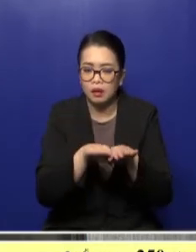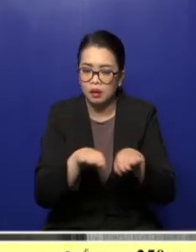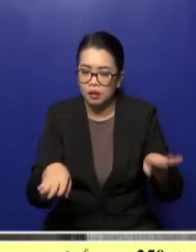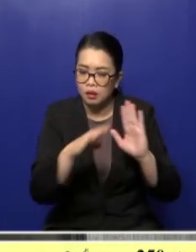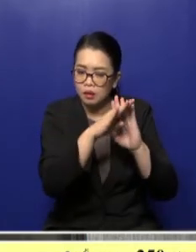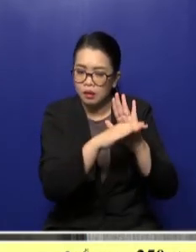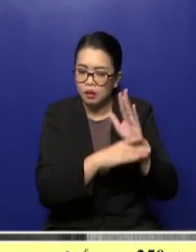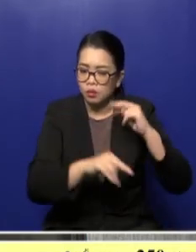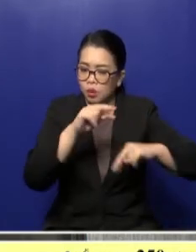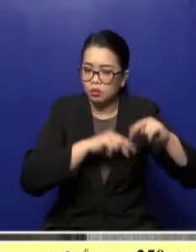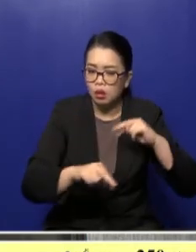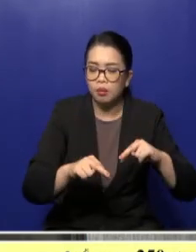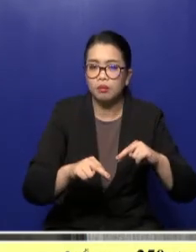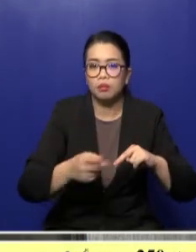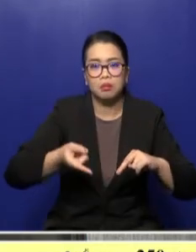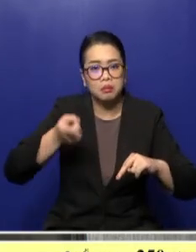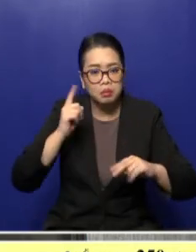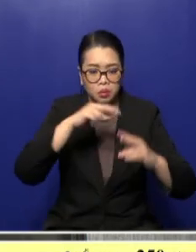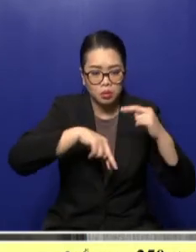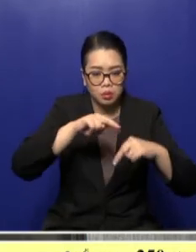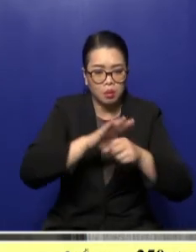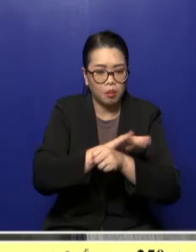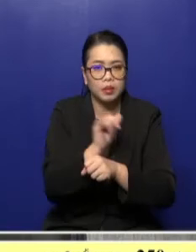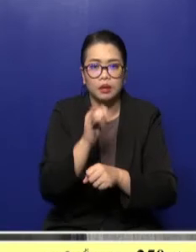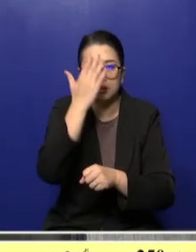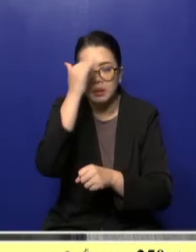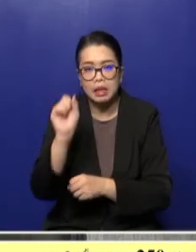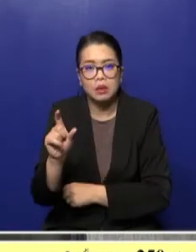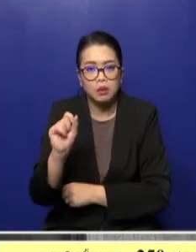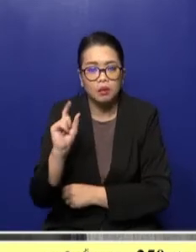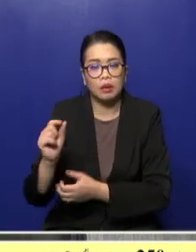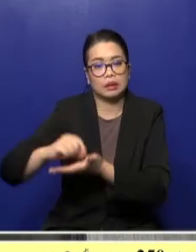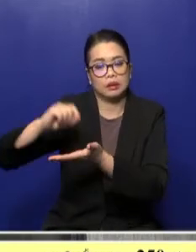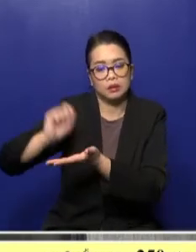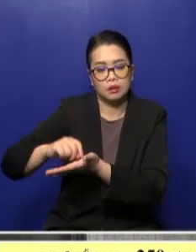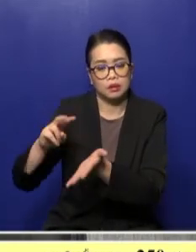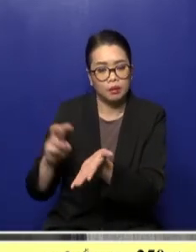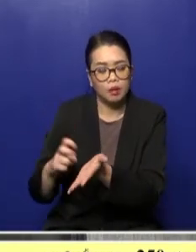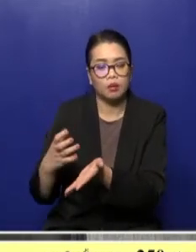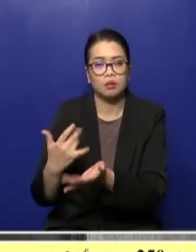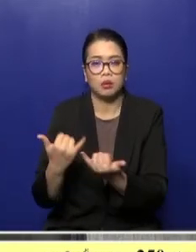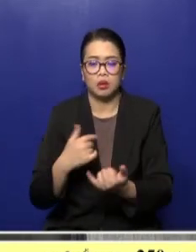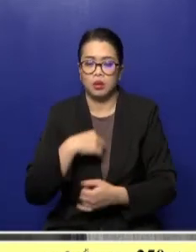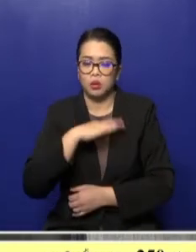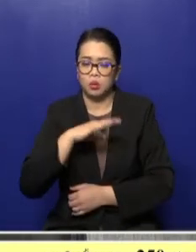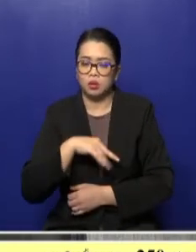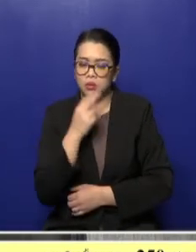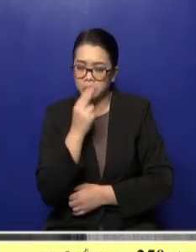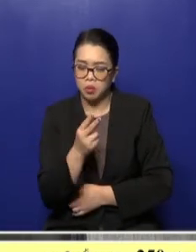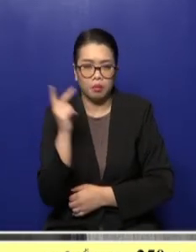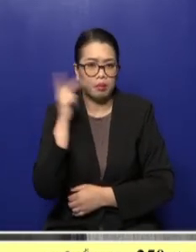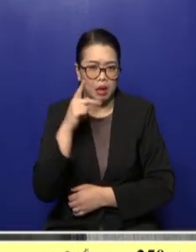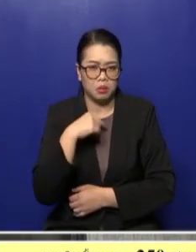ของกรรมการตรวจสอบประวัติเราจะต้องดำเนินการถ้าวันนี้ครั้งนี้ท่านได้ดำเนินการมันแสดงถึงความไม่ชอบมาพากล